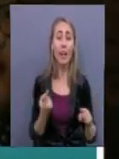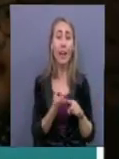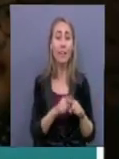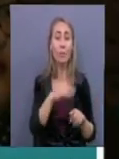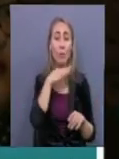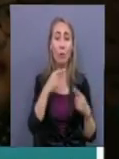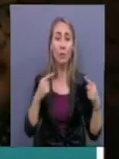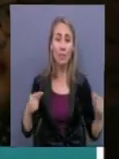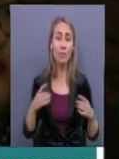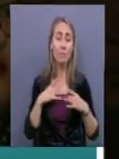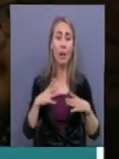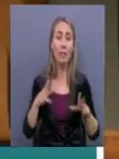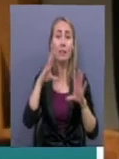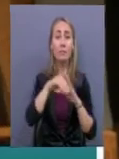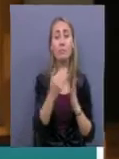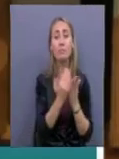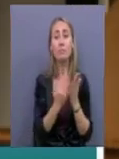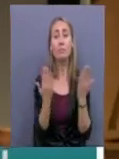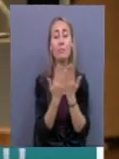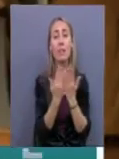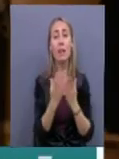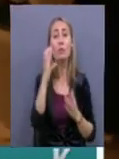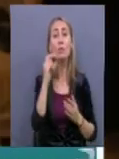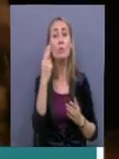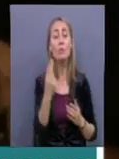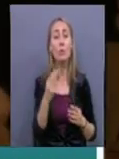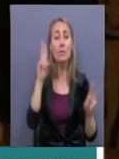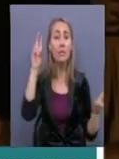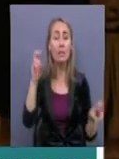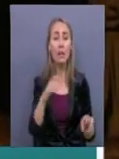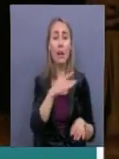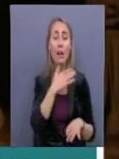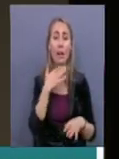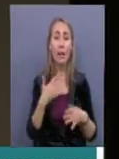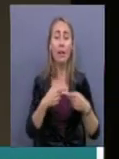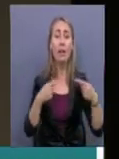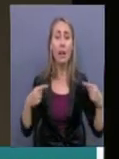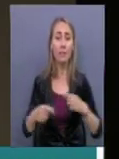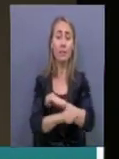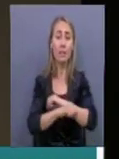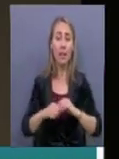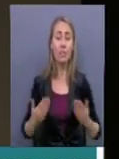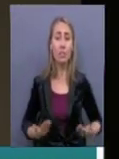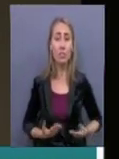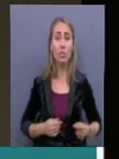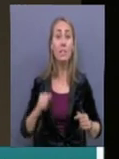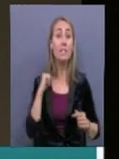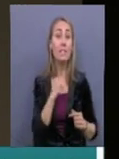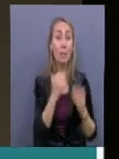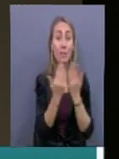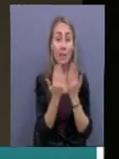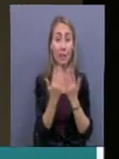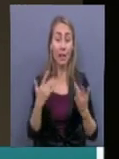репертуарындағы алуан түрлі қоғамдық тұрмыс тіршіліктен хабар берер сахналық қойылымдарын ұсынды. Халық жүрегіне рухани азық сыйлар туындыларды тамашалауға